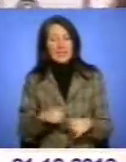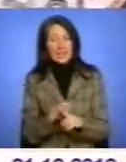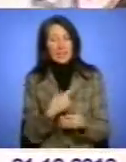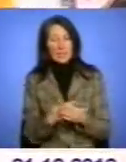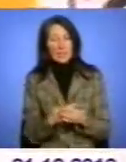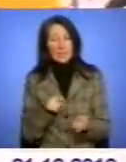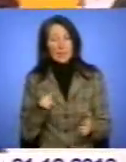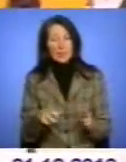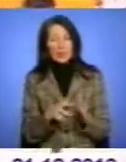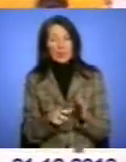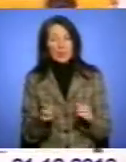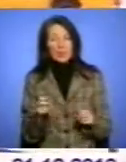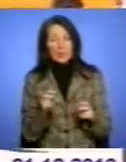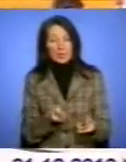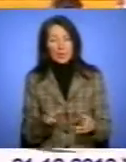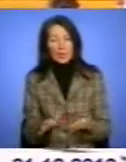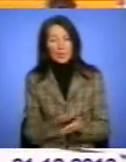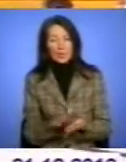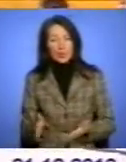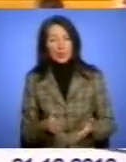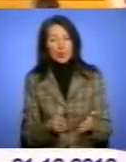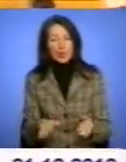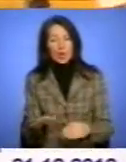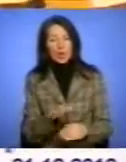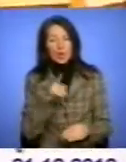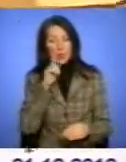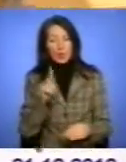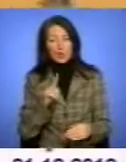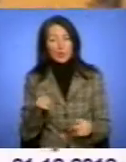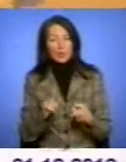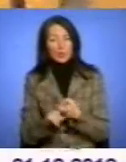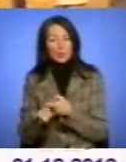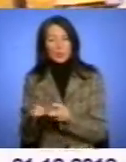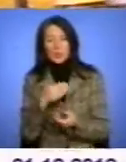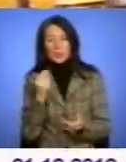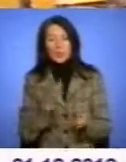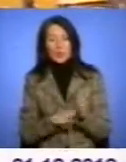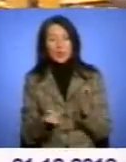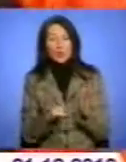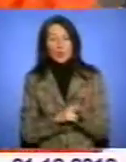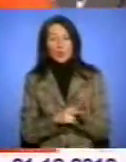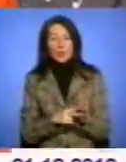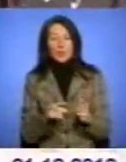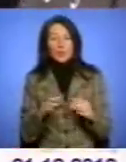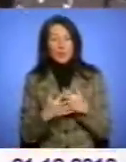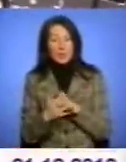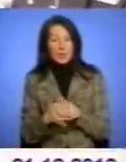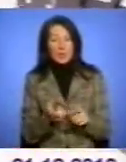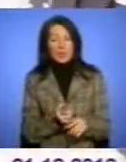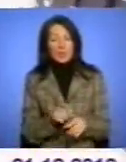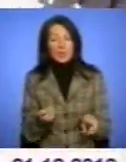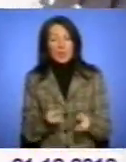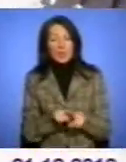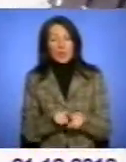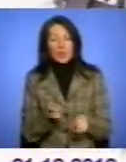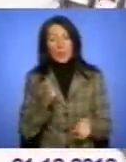1800 спеціалістів очищають дороги краю. Поки що сполучення нема із 97 населеними пунктами. Найбільше таких у